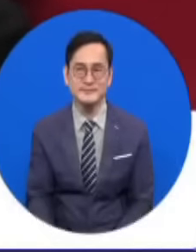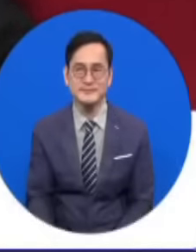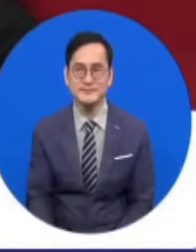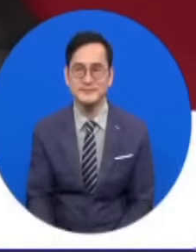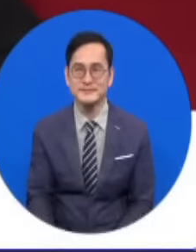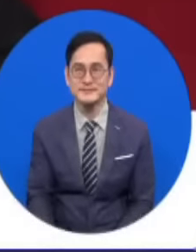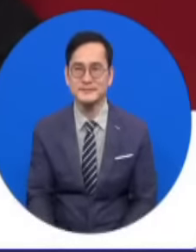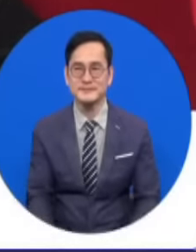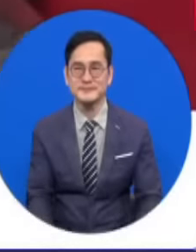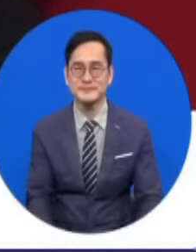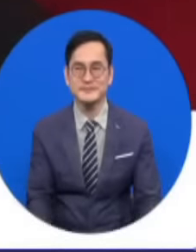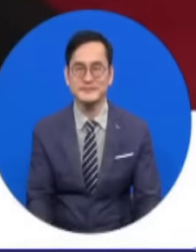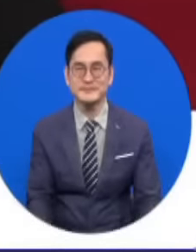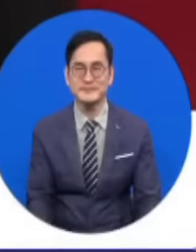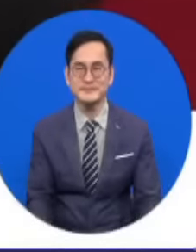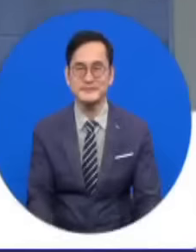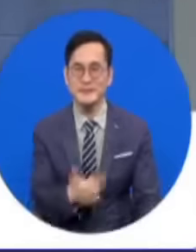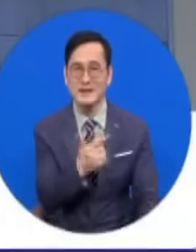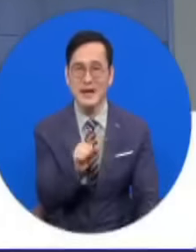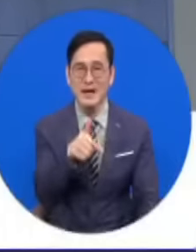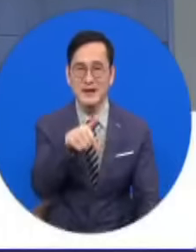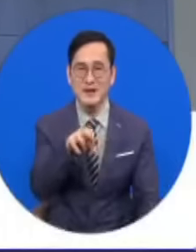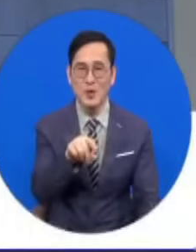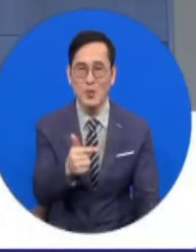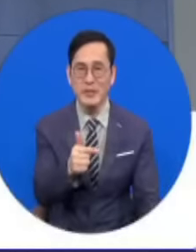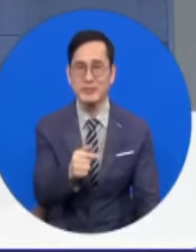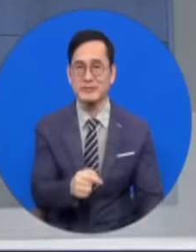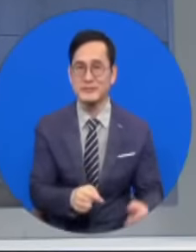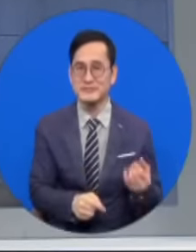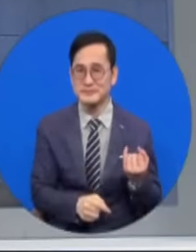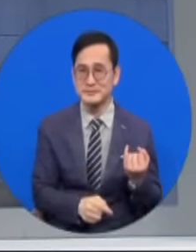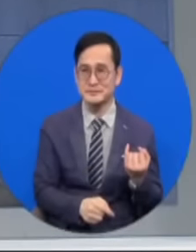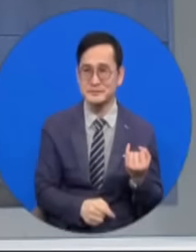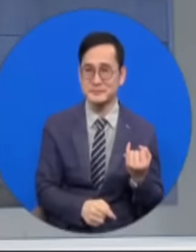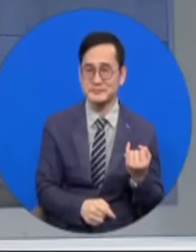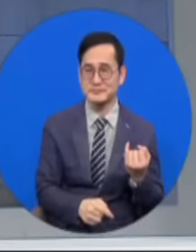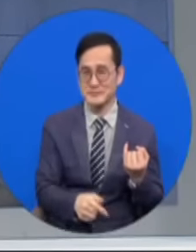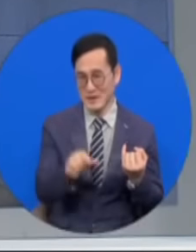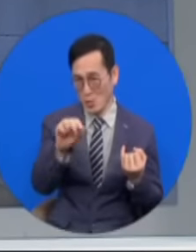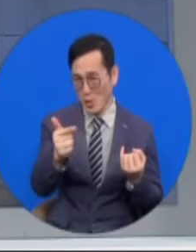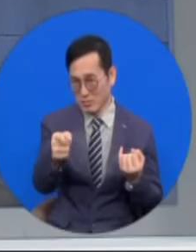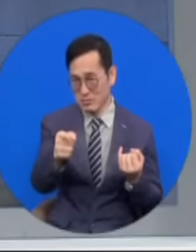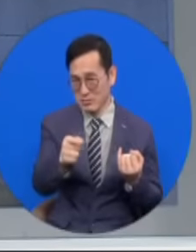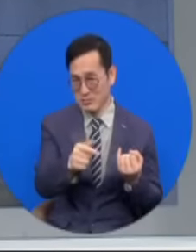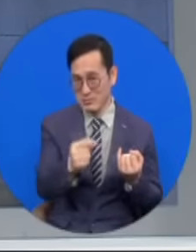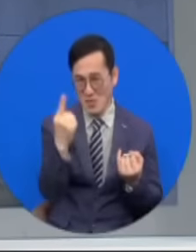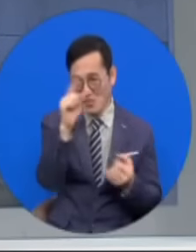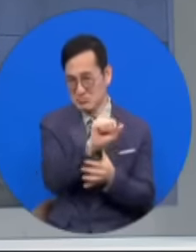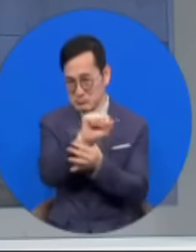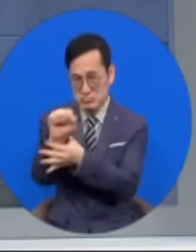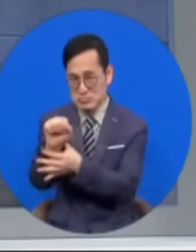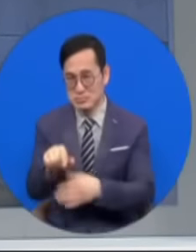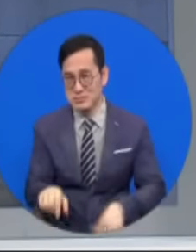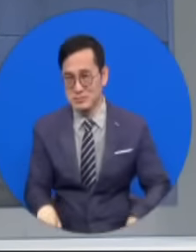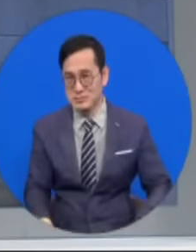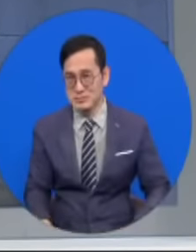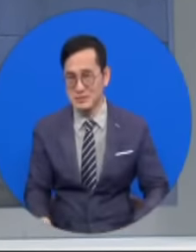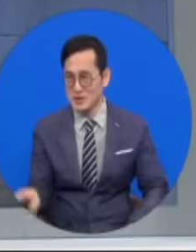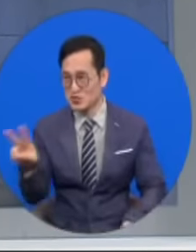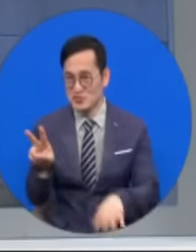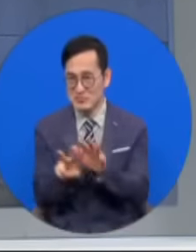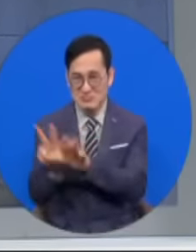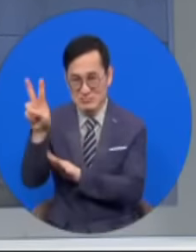남죠네 나경보 는 좀 서운할 것 같기도 해요 원 후보한테 아니 나 내가 있는데 왜 자꾸 두 사람의 싸움이라고 얘기하는지